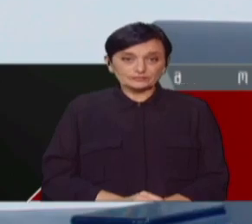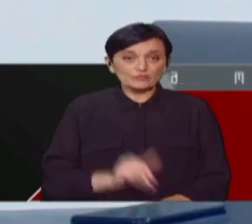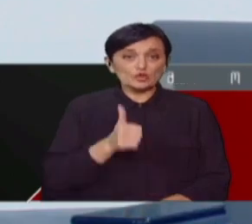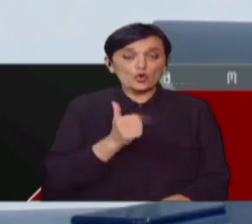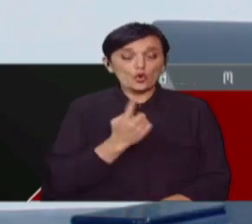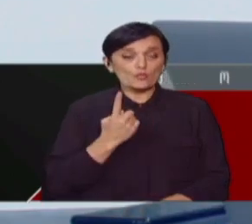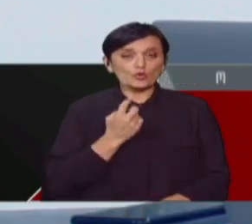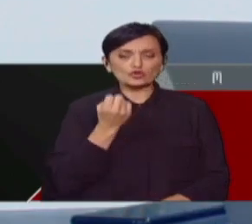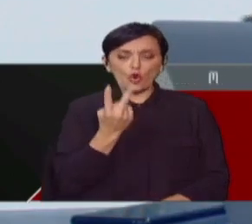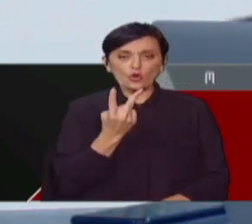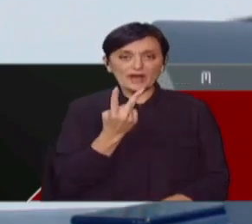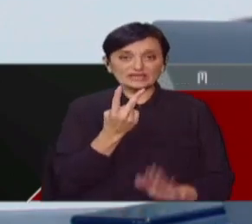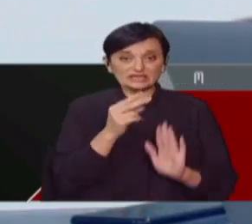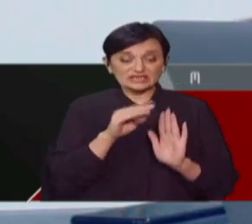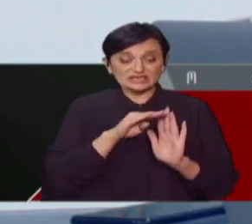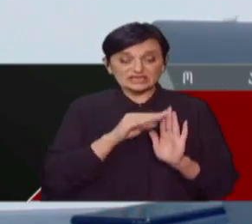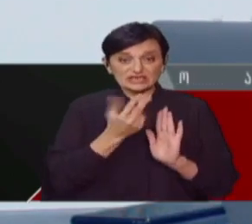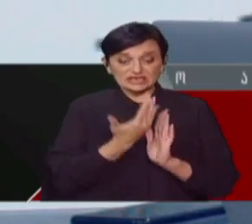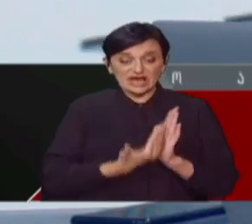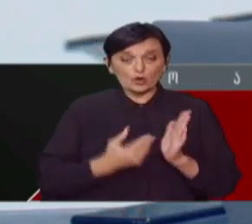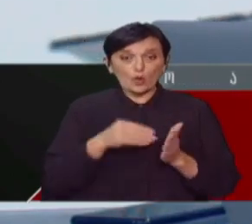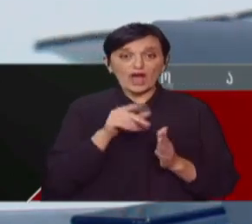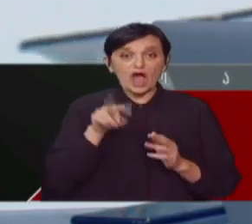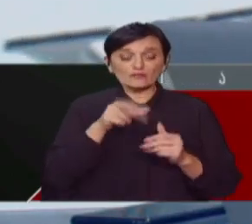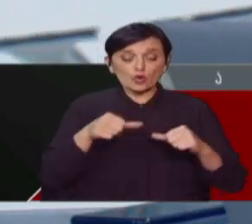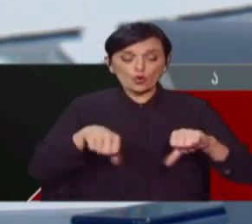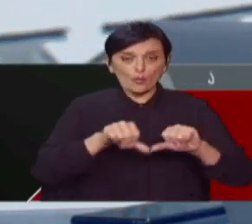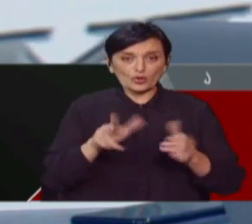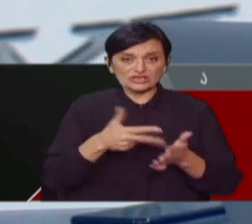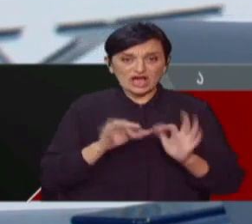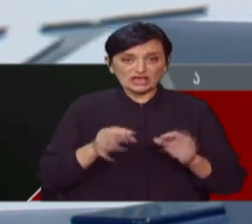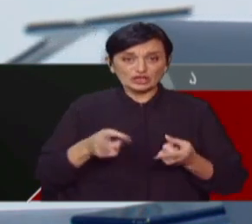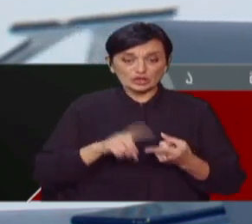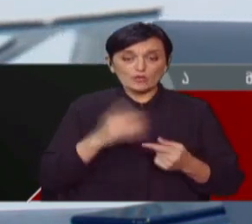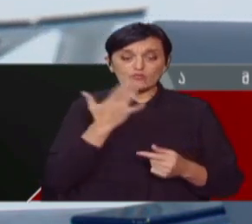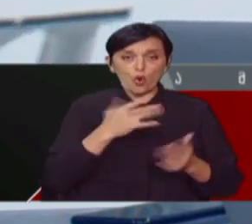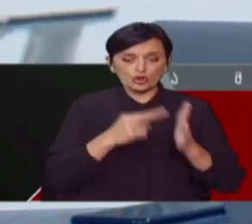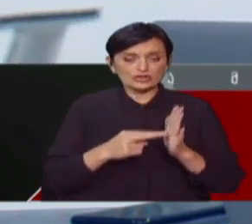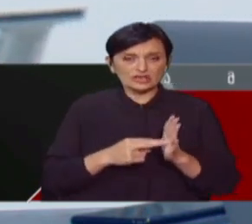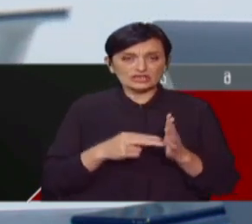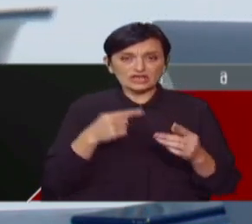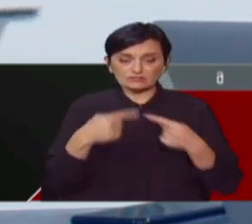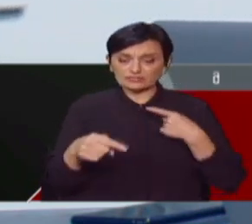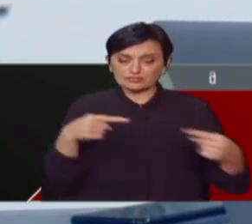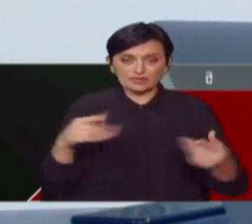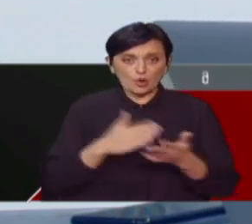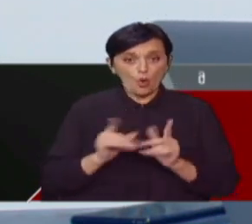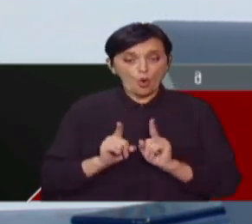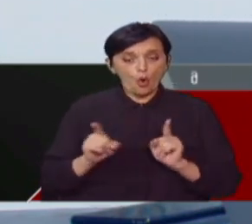Როგორი ამოლოდინები 12 რეკომენდაციების შესრულებაზე ევროკომისიის ანგარიშთან დაკავშირებით პოლიტიკოსების შეფასებები არაერთგვაროვანია. ოპოზიციის